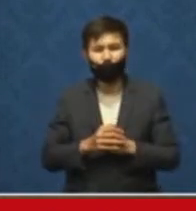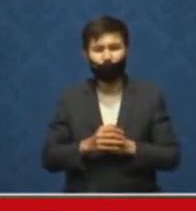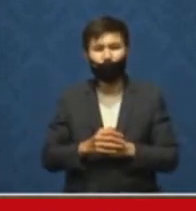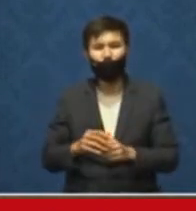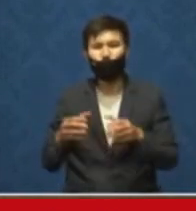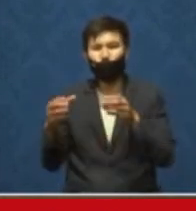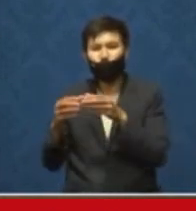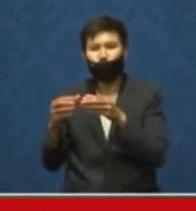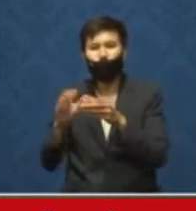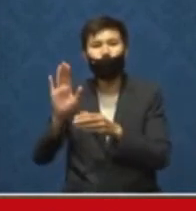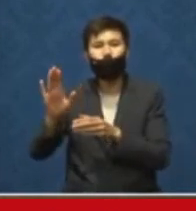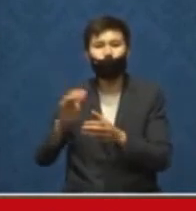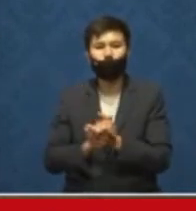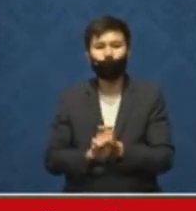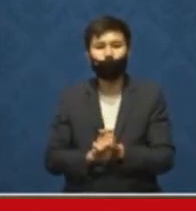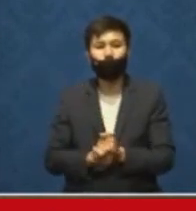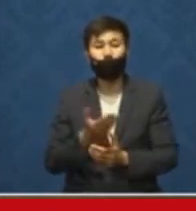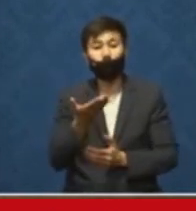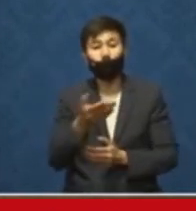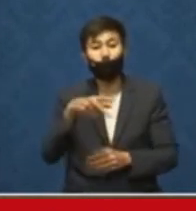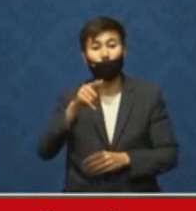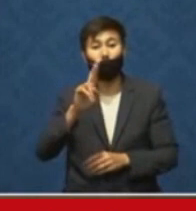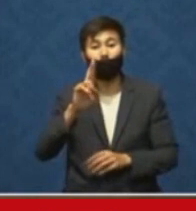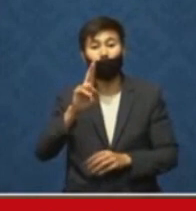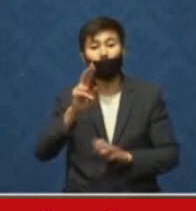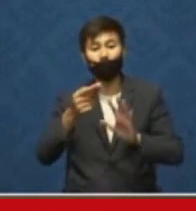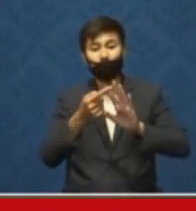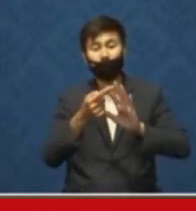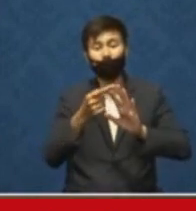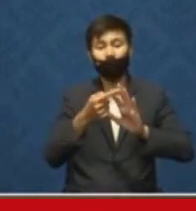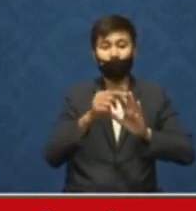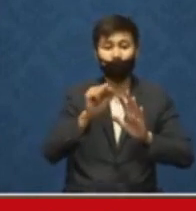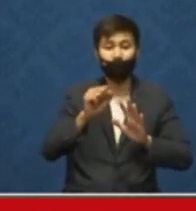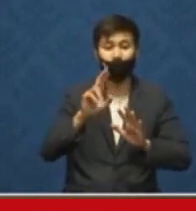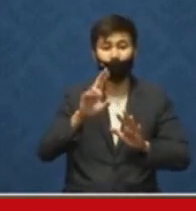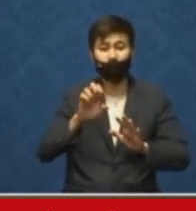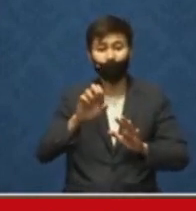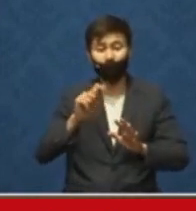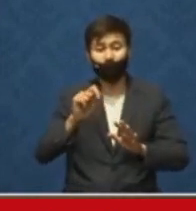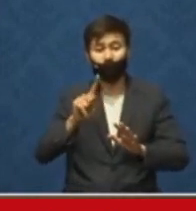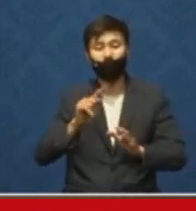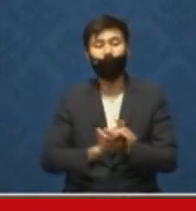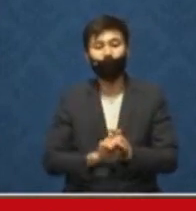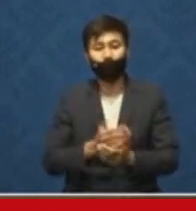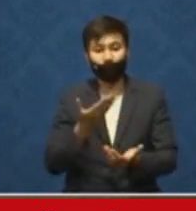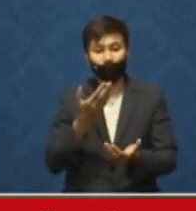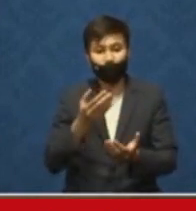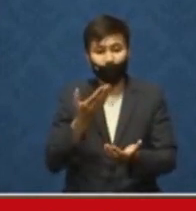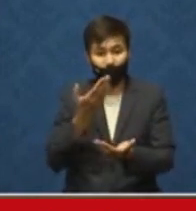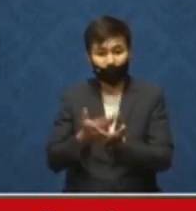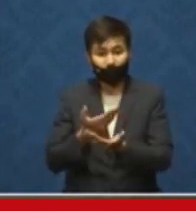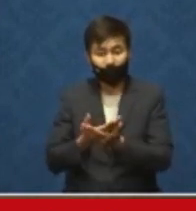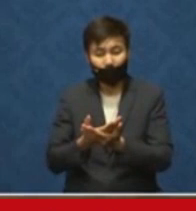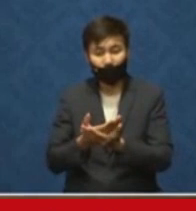กระจอกแต่ก็ยังไงครับเกือบพวกของแสบไม่ประเสริฐจันทะ